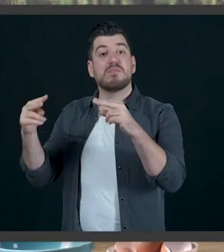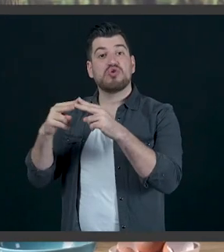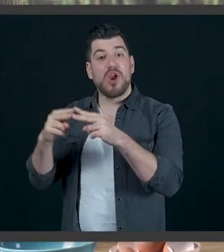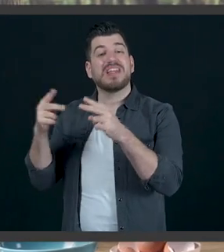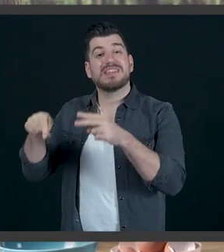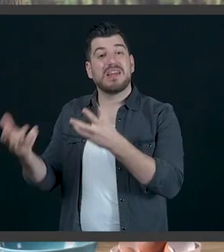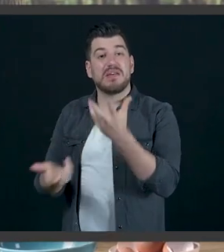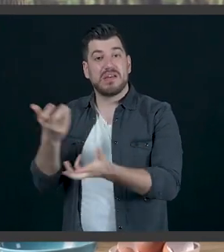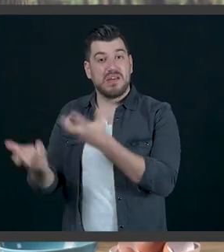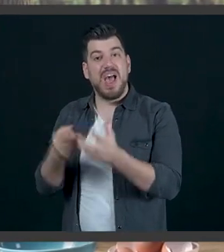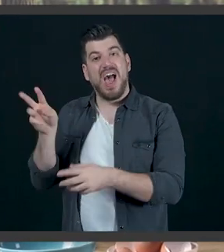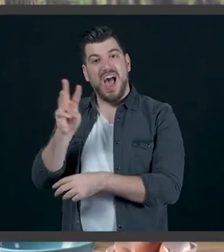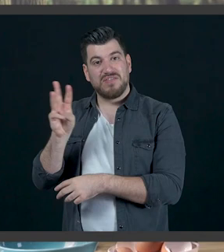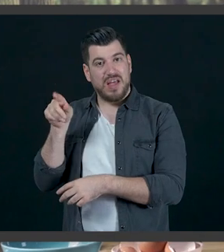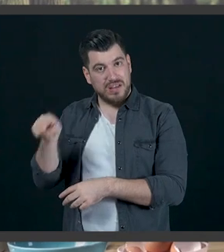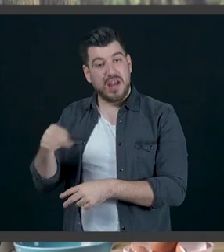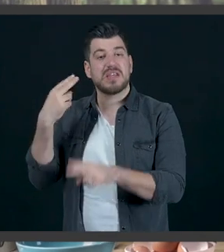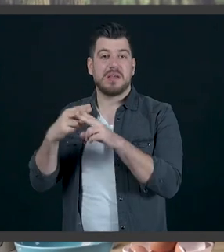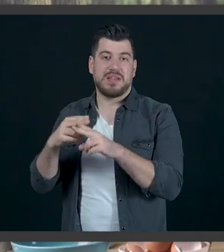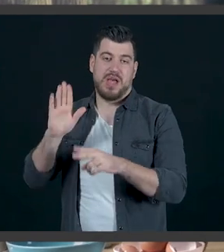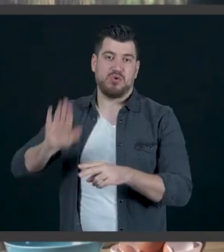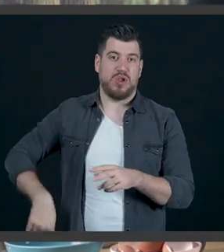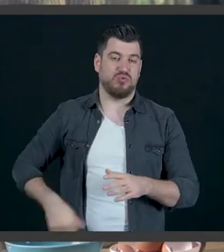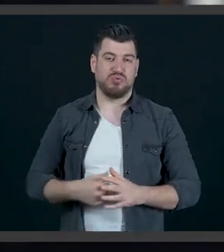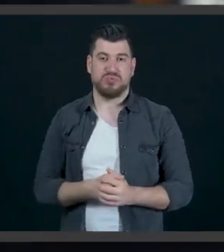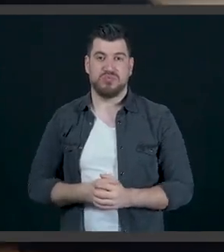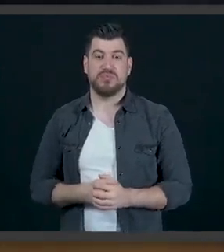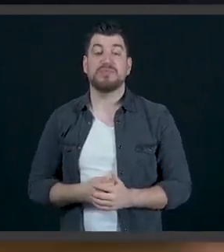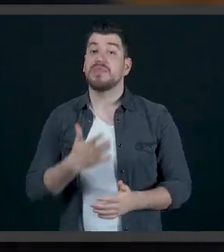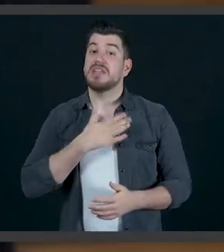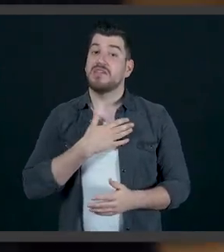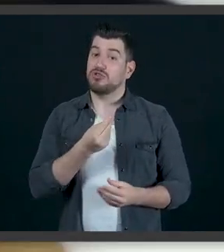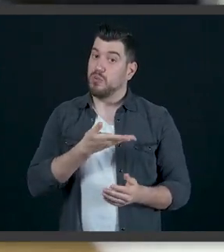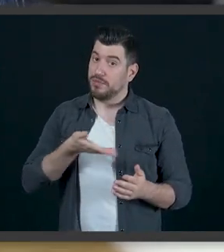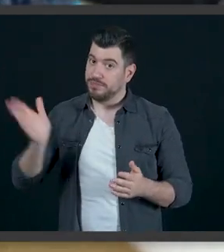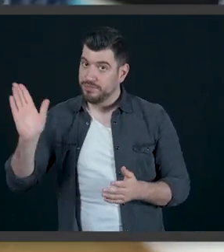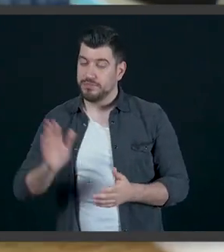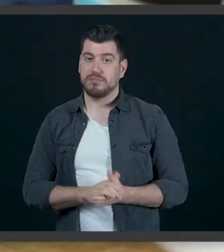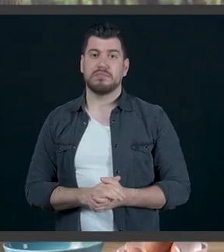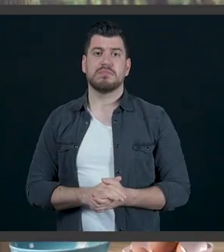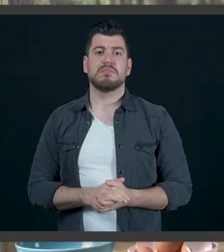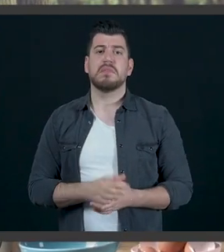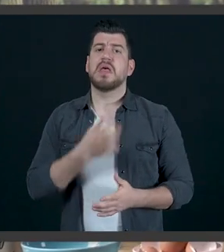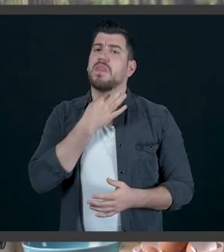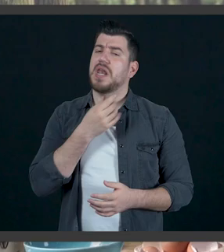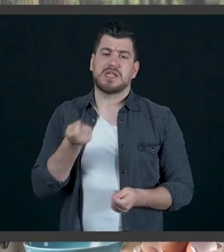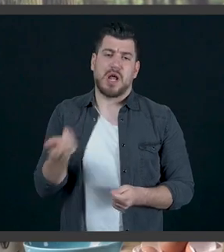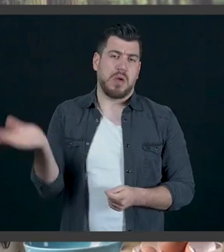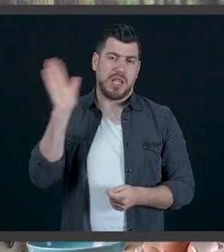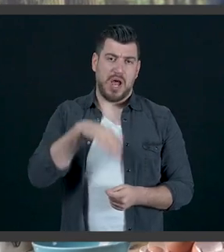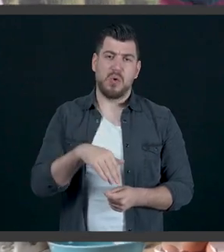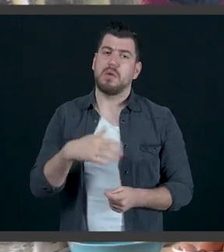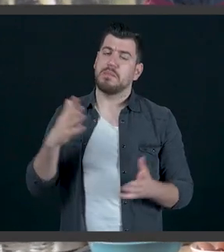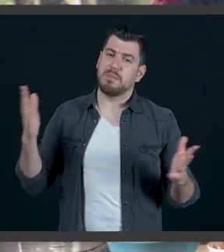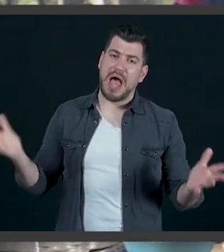το σωστό ψήσιμο στο φούρνο. Εντάξει, ωραία, ευχαριστώ πάρα πολύ. Άρα, ουσιαστικά δεν έχω να κάνω τίποτα άλλο. Άντε, έχω να κάνω κάτι